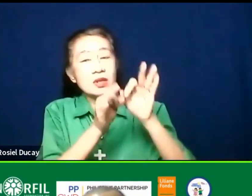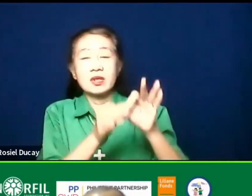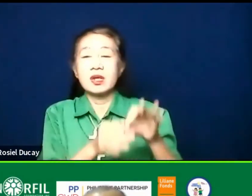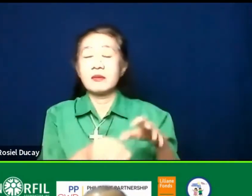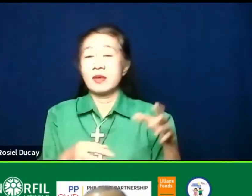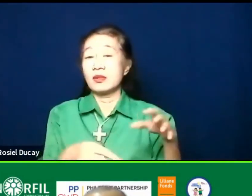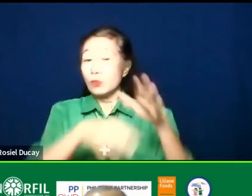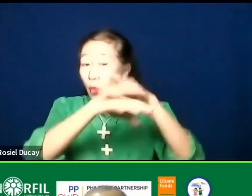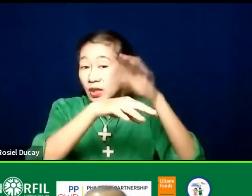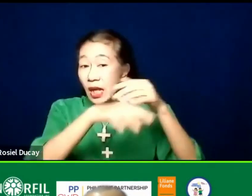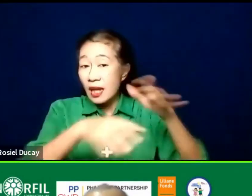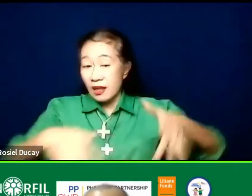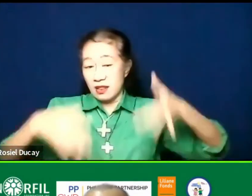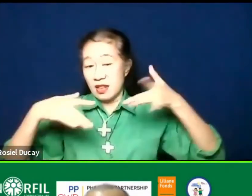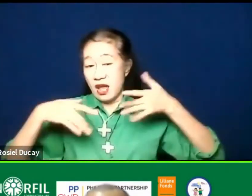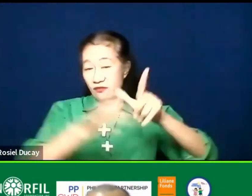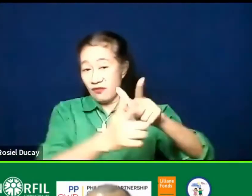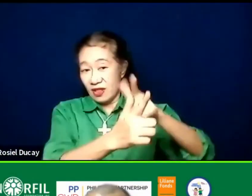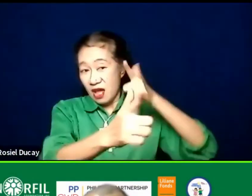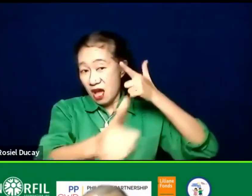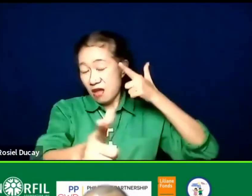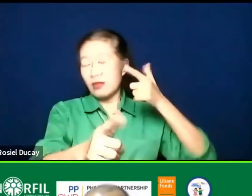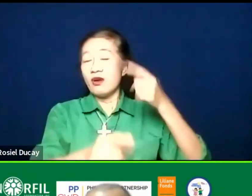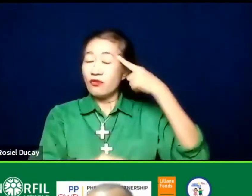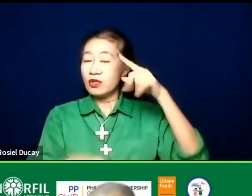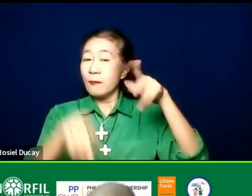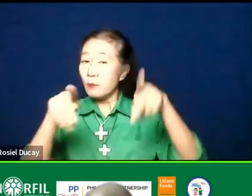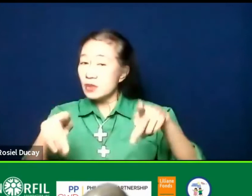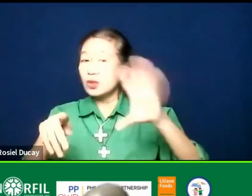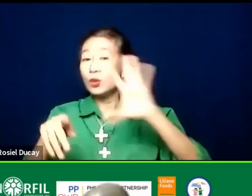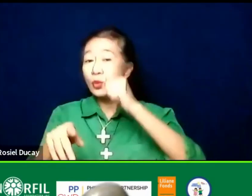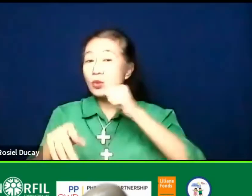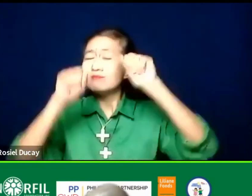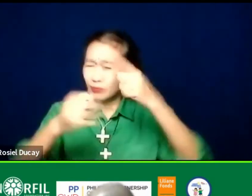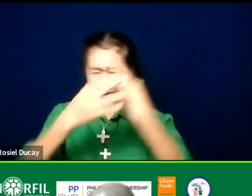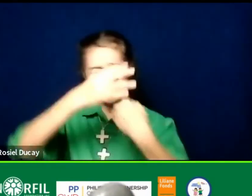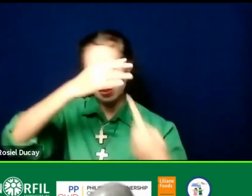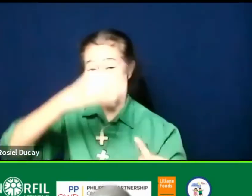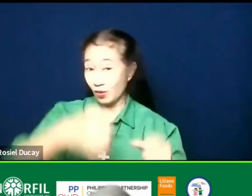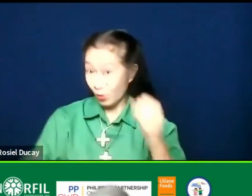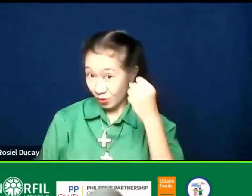lifeline doon sa possible na taong pwedeng malunod. Okay?